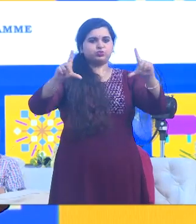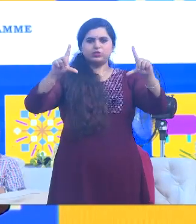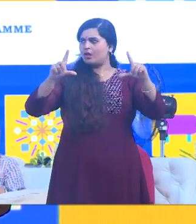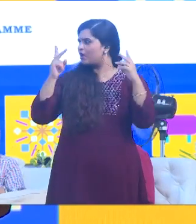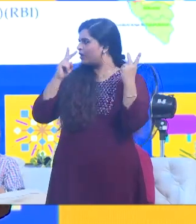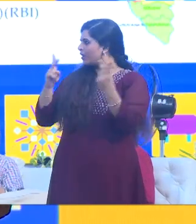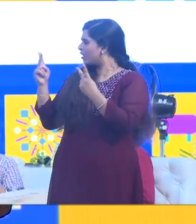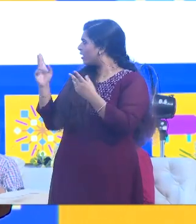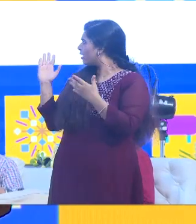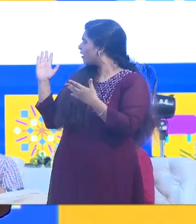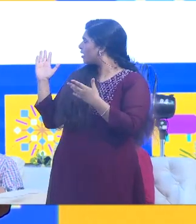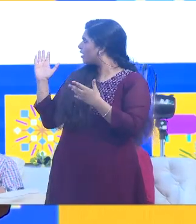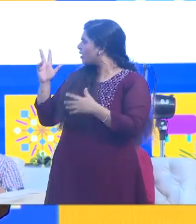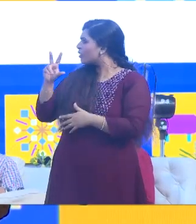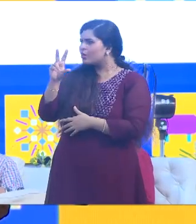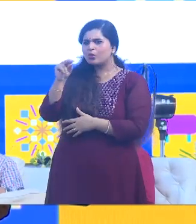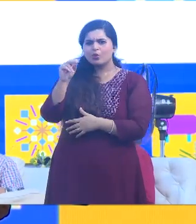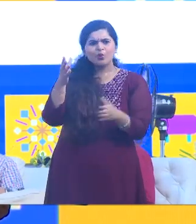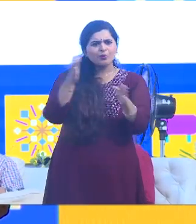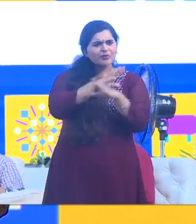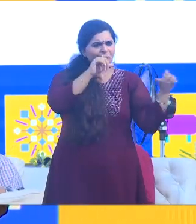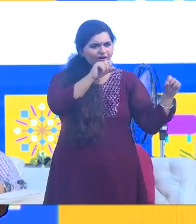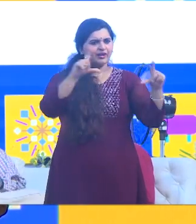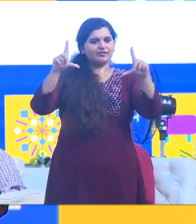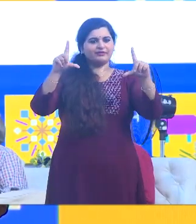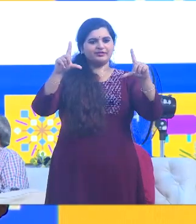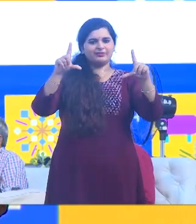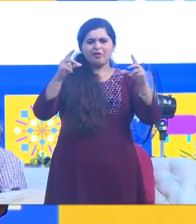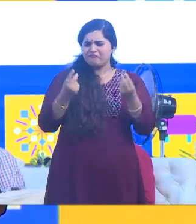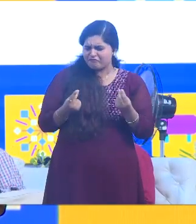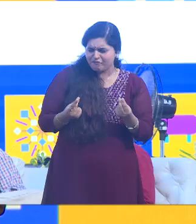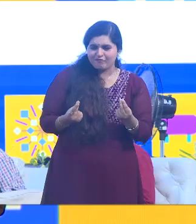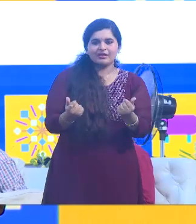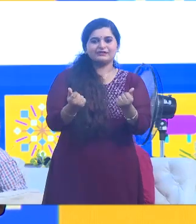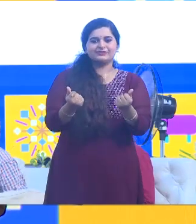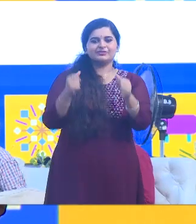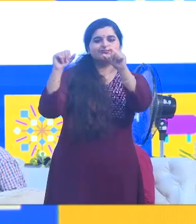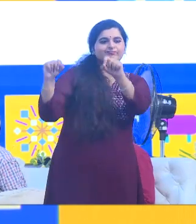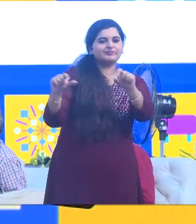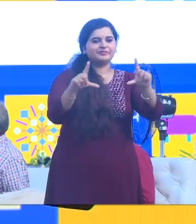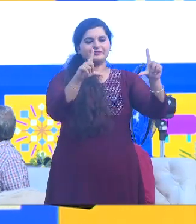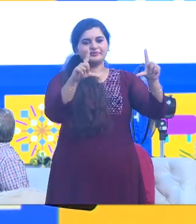തോന്നുന്നു. ആദ്യത്തെ സ്ലൈഡ് അതിന് മുമ്പുള്ളൊരു സ്ലൈഡ് ഉണ്ടെന്ന് തോന്നുന്നു. ജസ്റ്റ് ഒരു ക്വിക്ക് അടുത്തത്